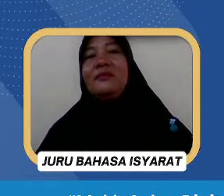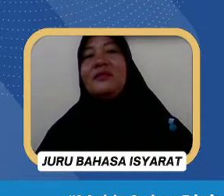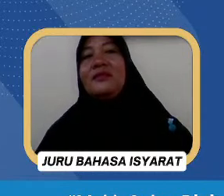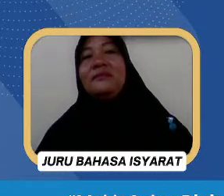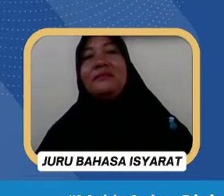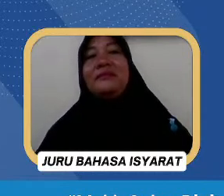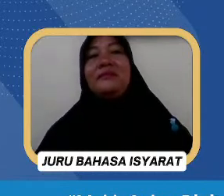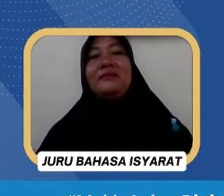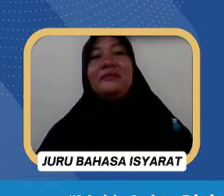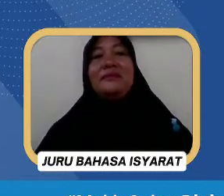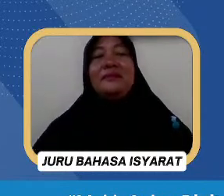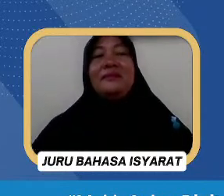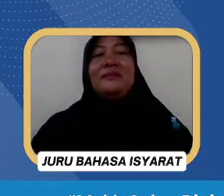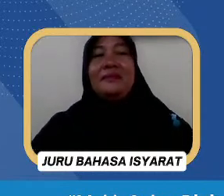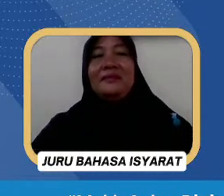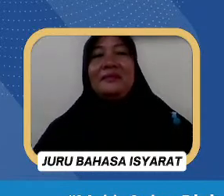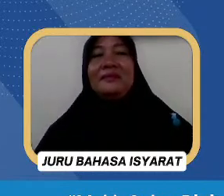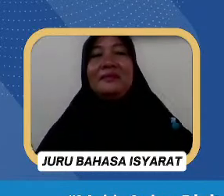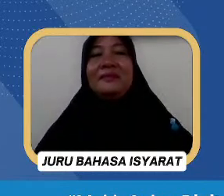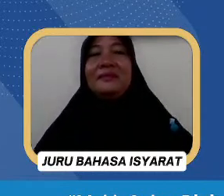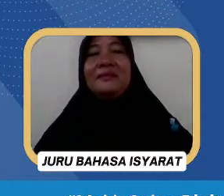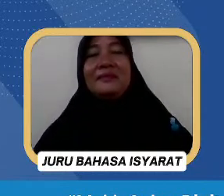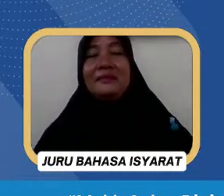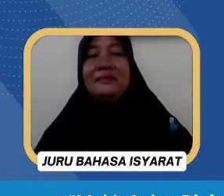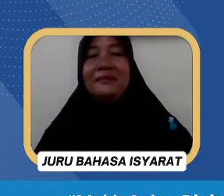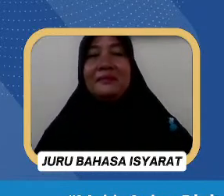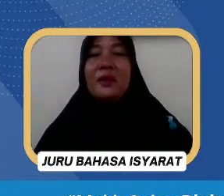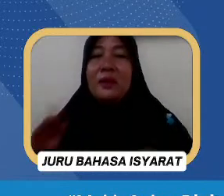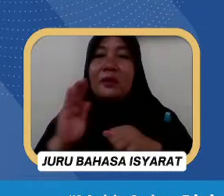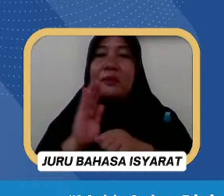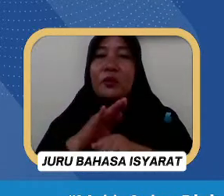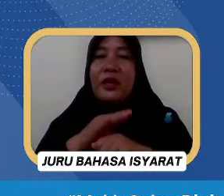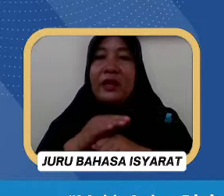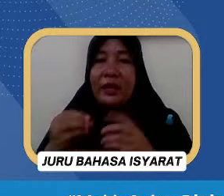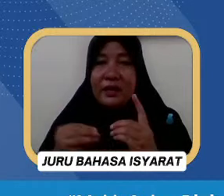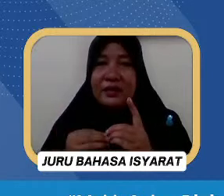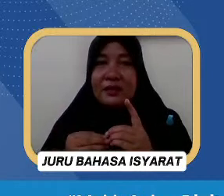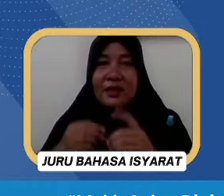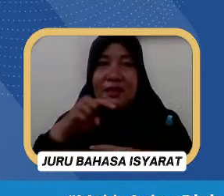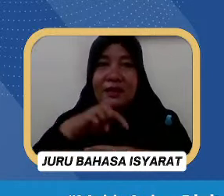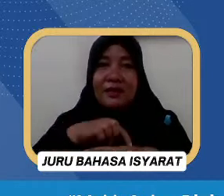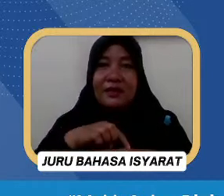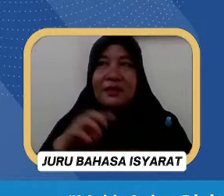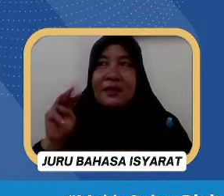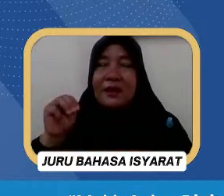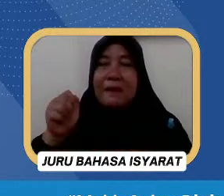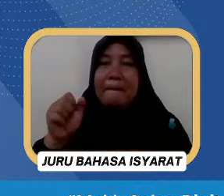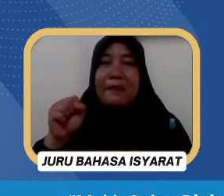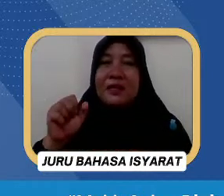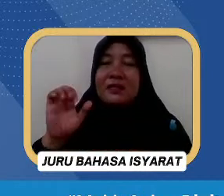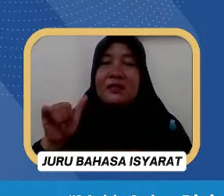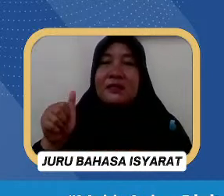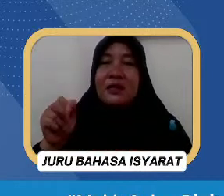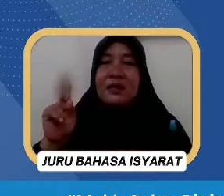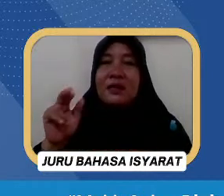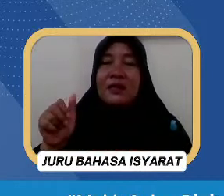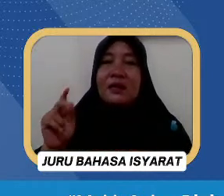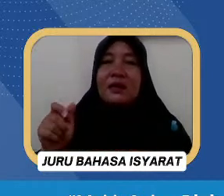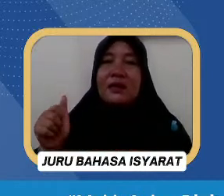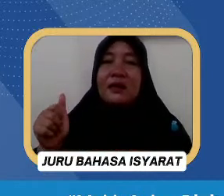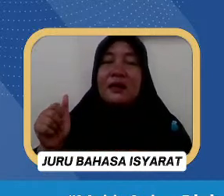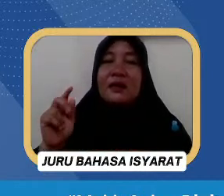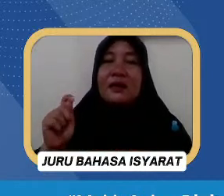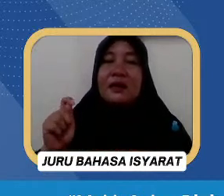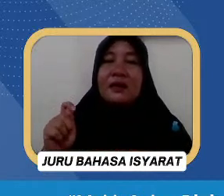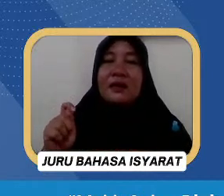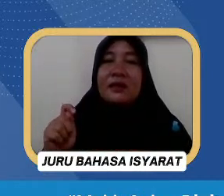Dini. Baik, budaya digital yang ada di masyarakat sangat heterogen, dengan berbagai perspektif